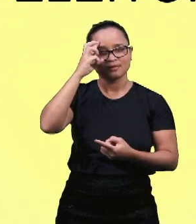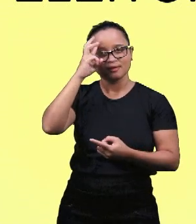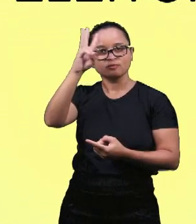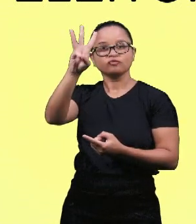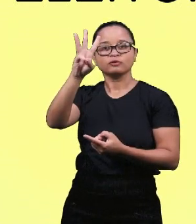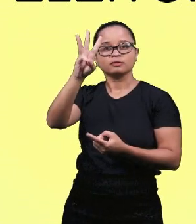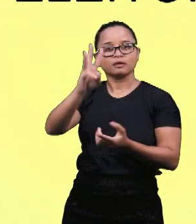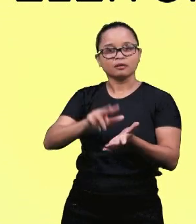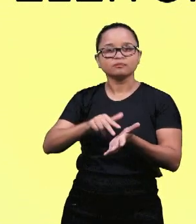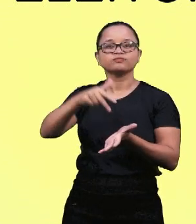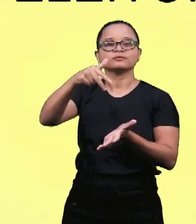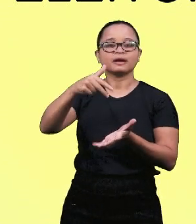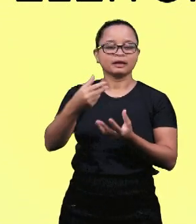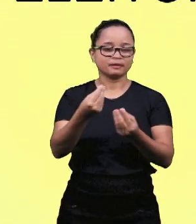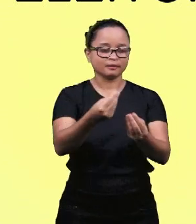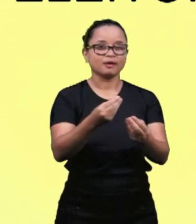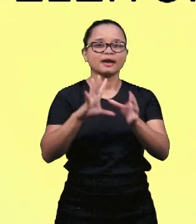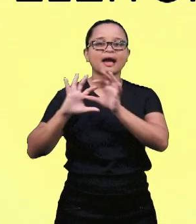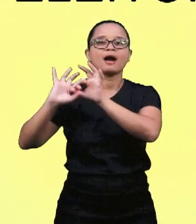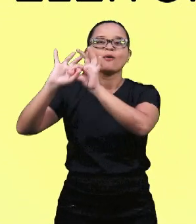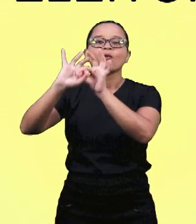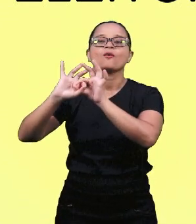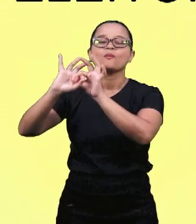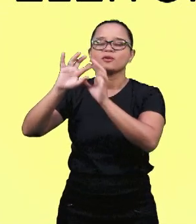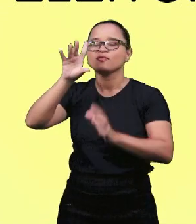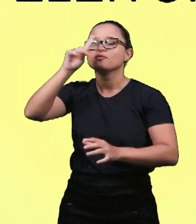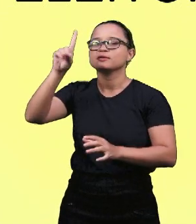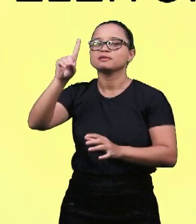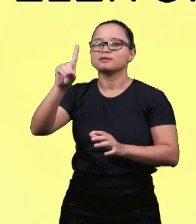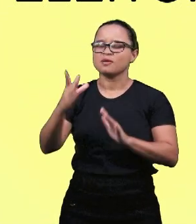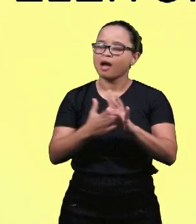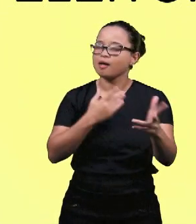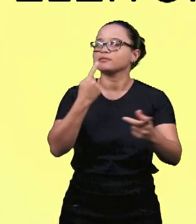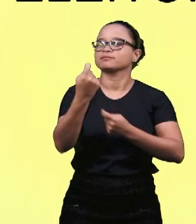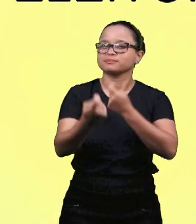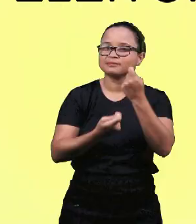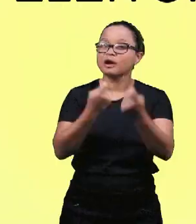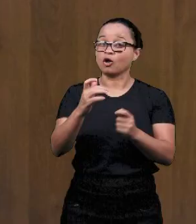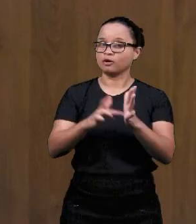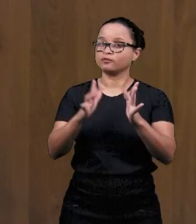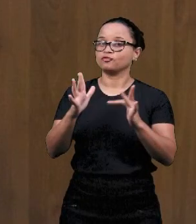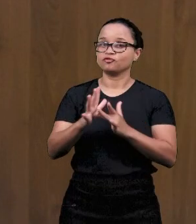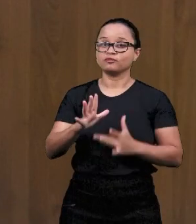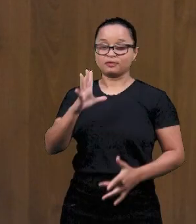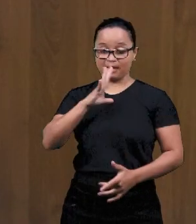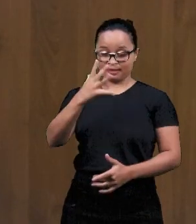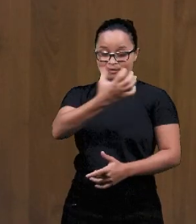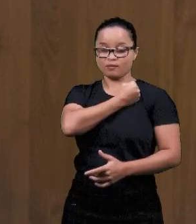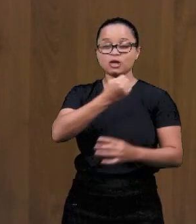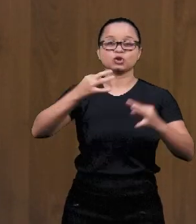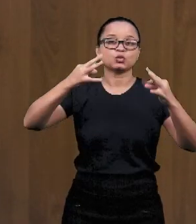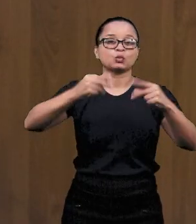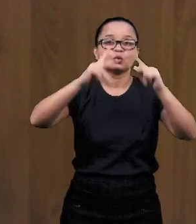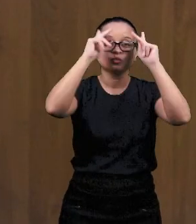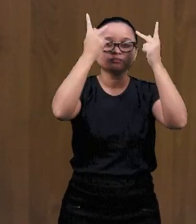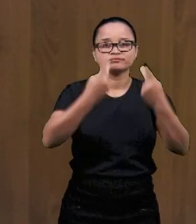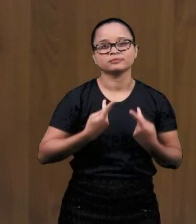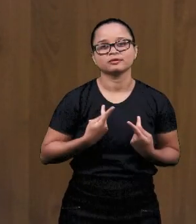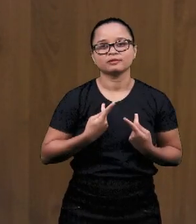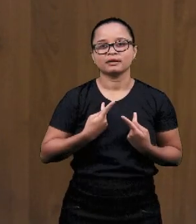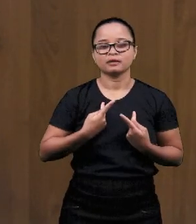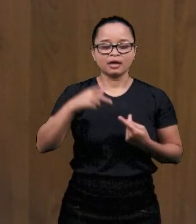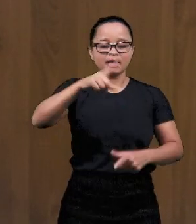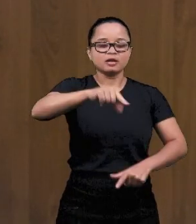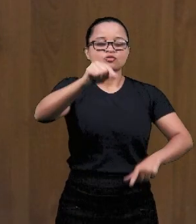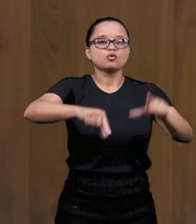la mort et a ressuscité en donnant à l'homme la communion avec Dieu à nouveau. Dieu est venu pour sauver tous les hommes. Il a élu,